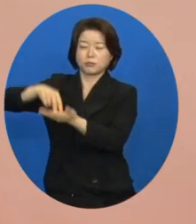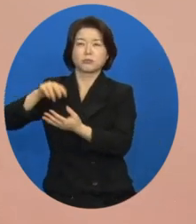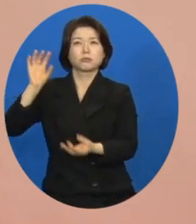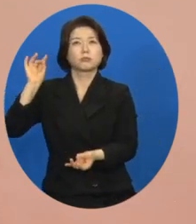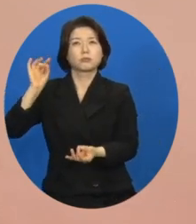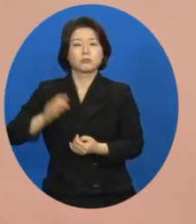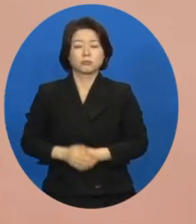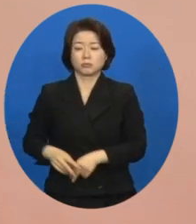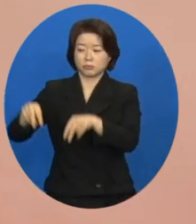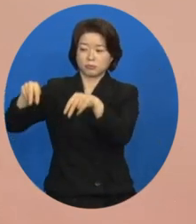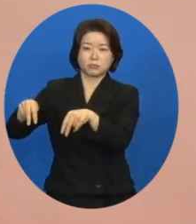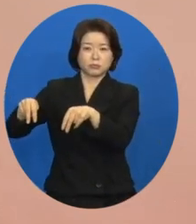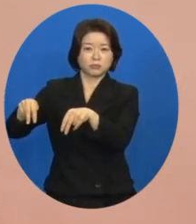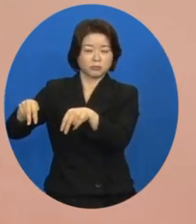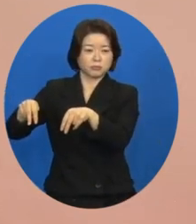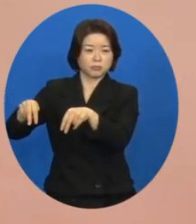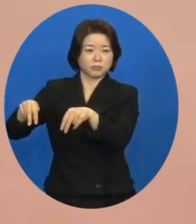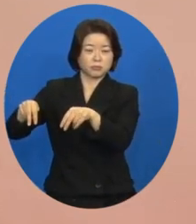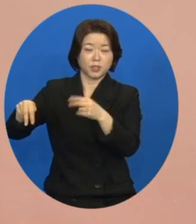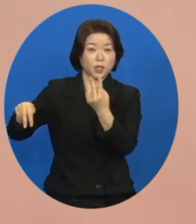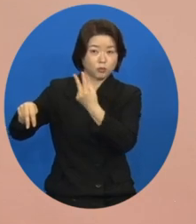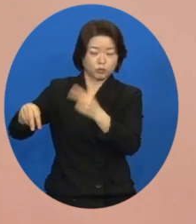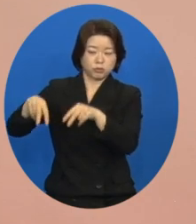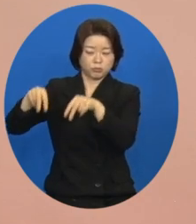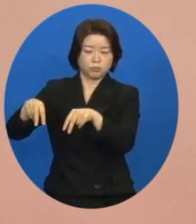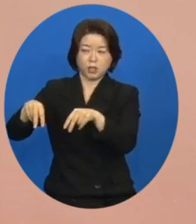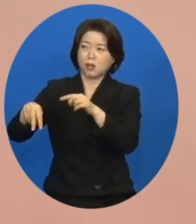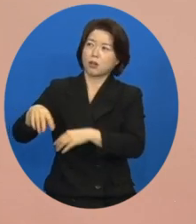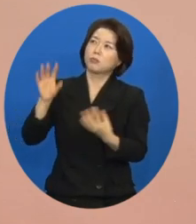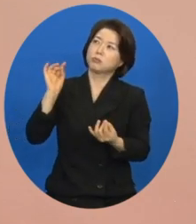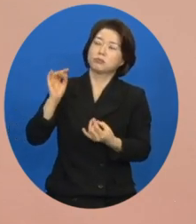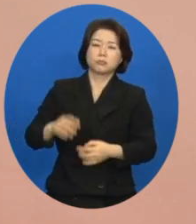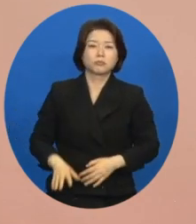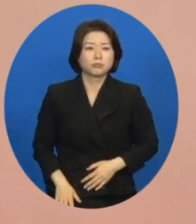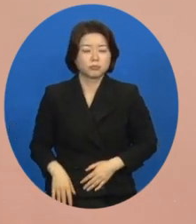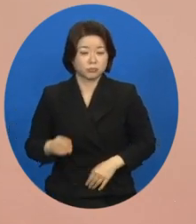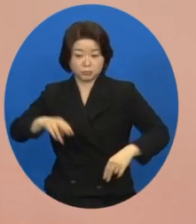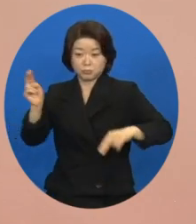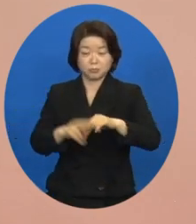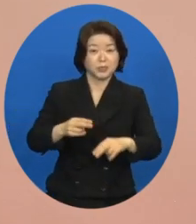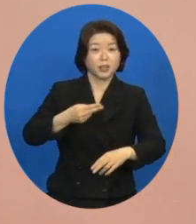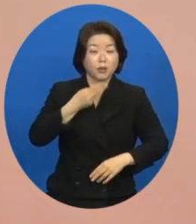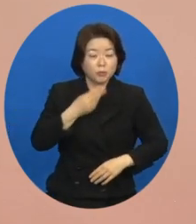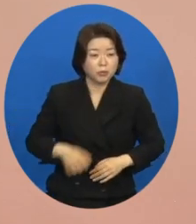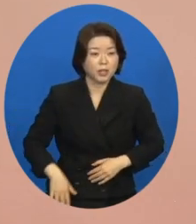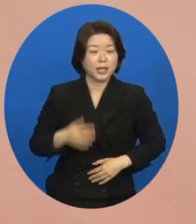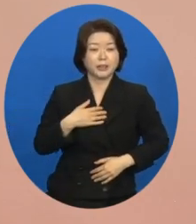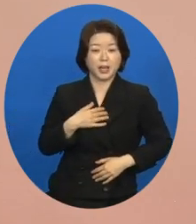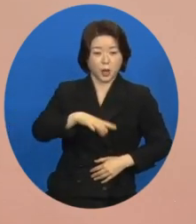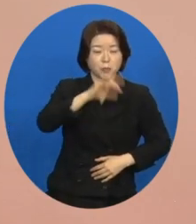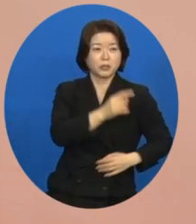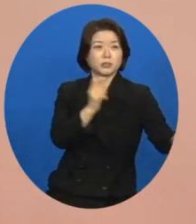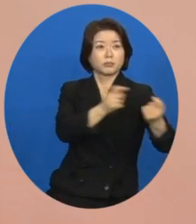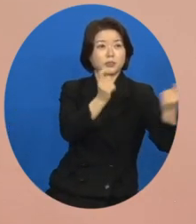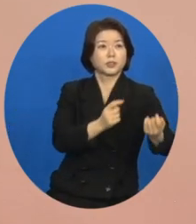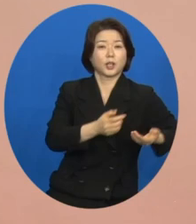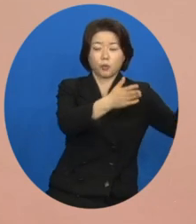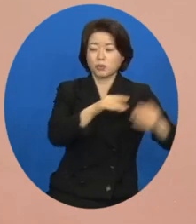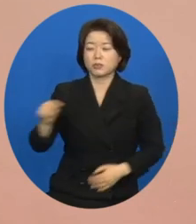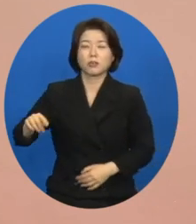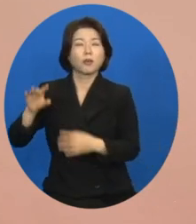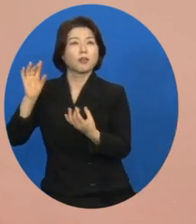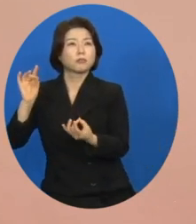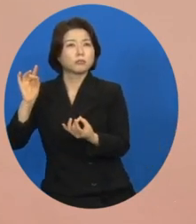우리 동기들이 모이면 항상 하는 얘기예요. 안 맞고 끝났어요, 제가 싸워서. 끝난